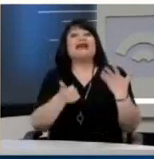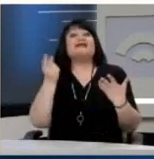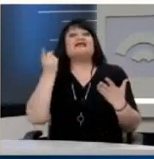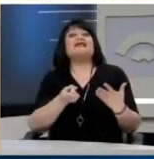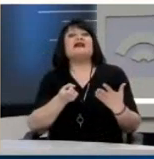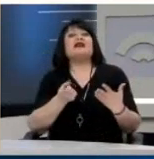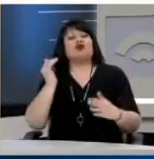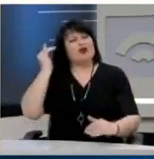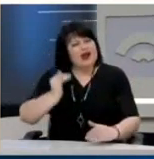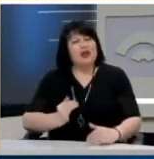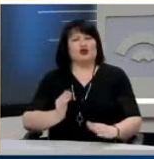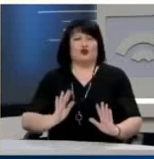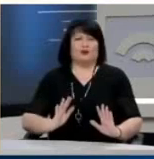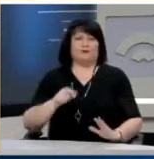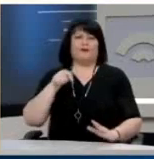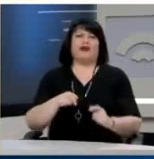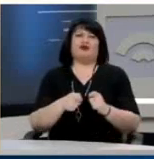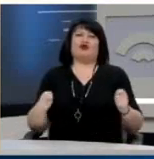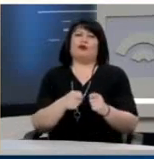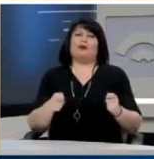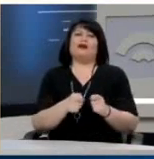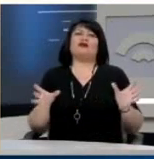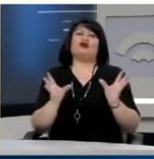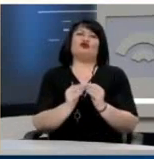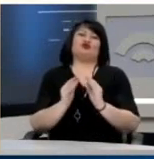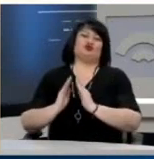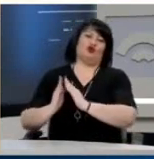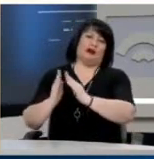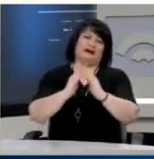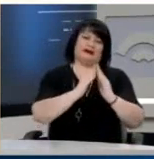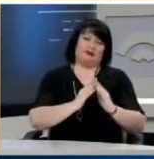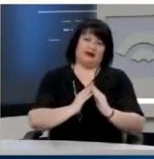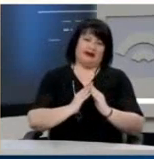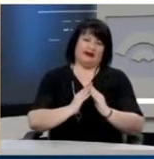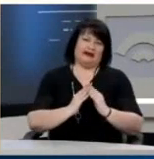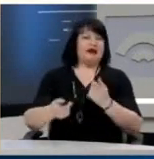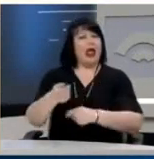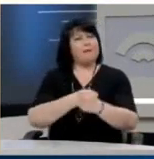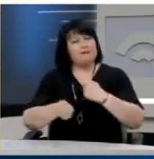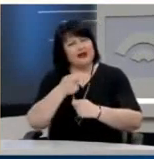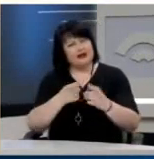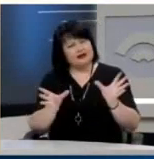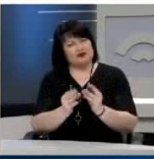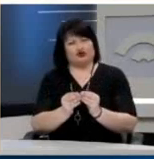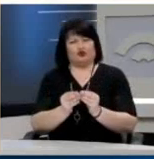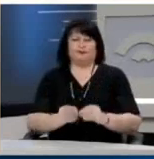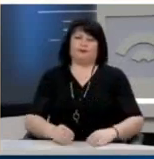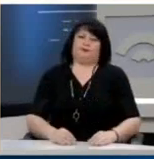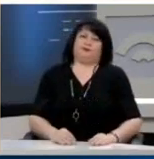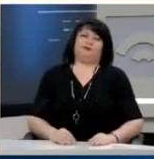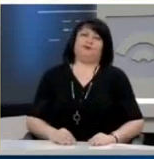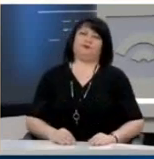6%. Ένα μέτρο που αφορά κάθε νοικοκυριό, αλλά αφορά και τις επιχειρήσεις. Και